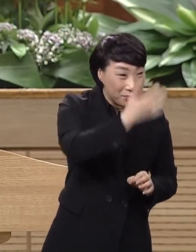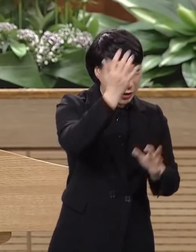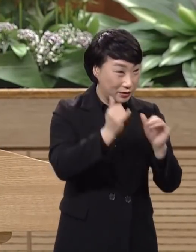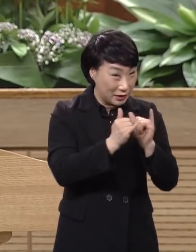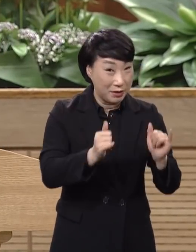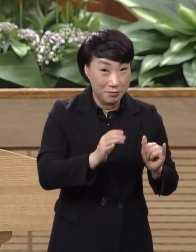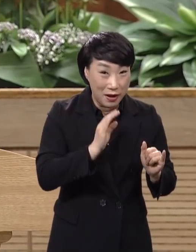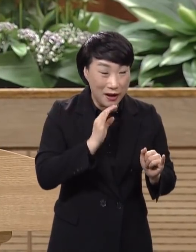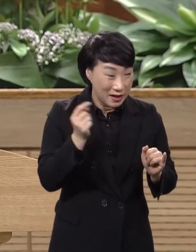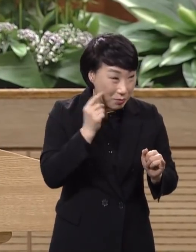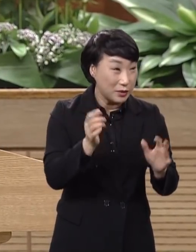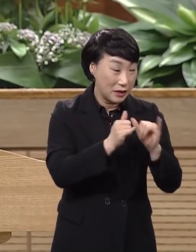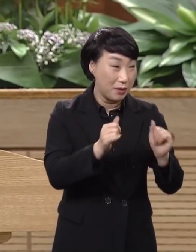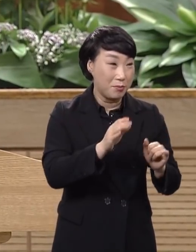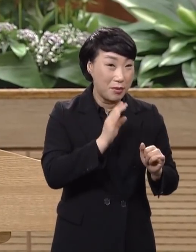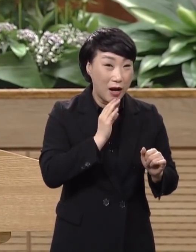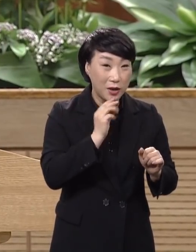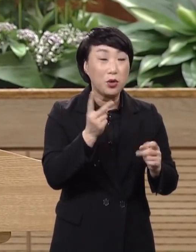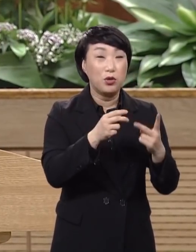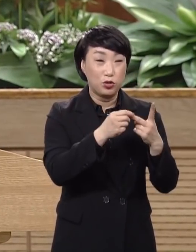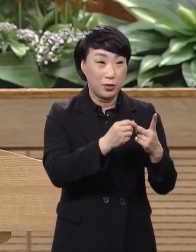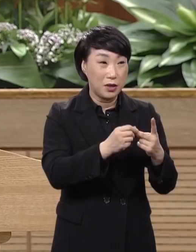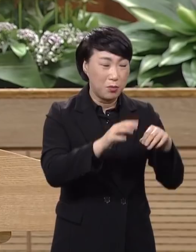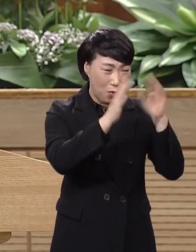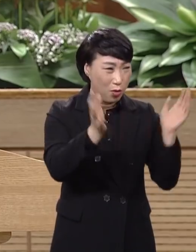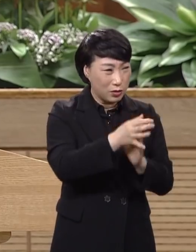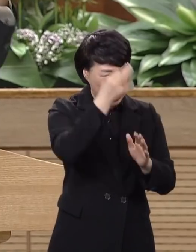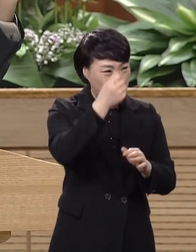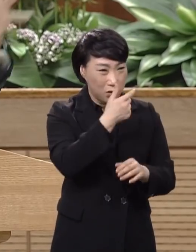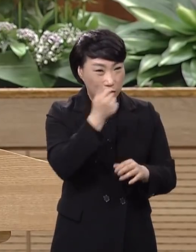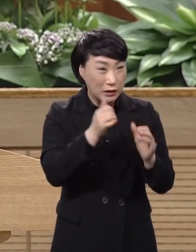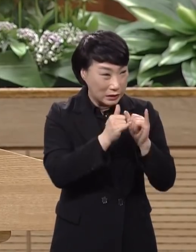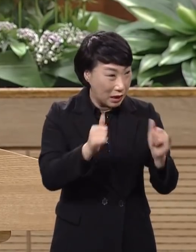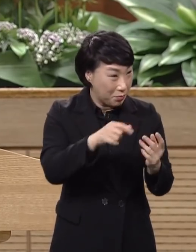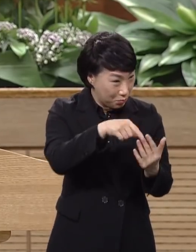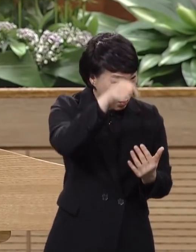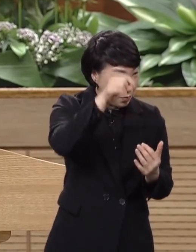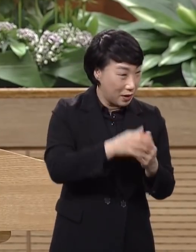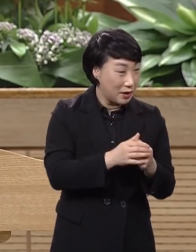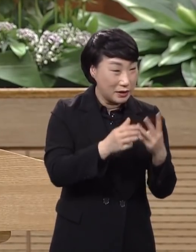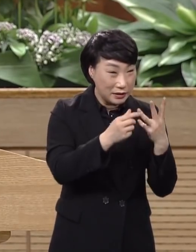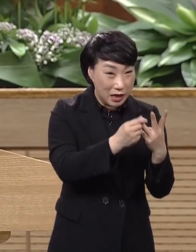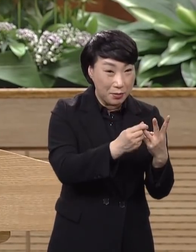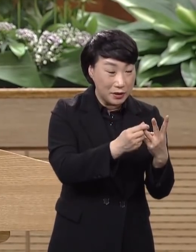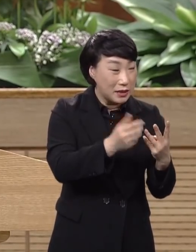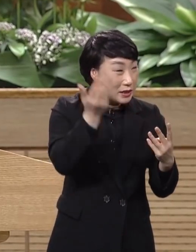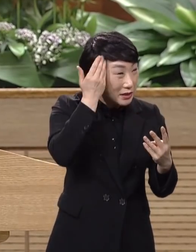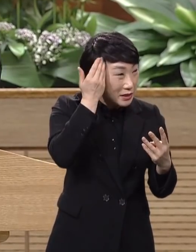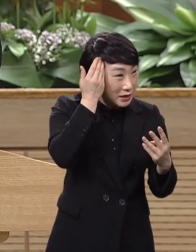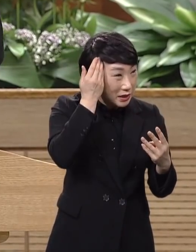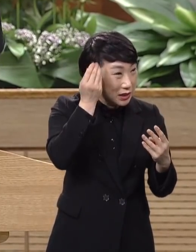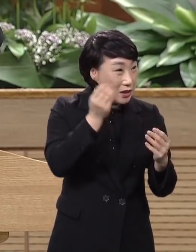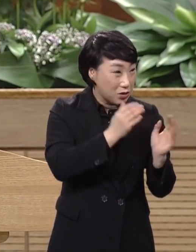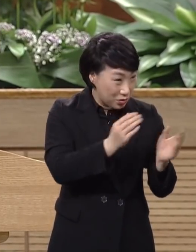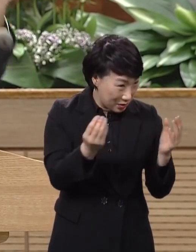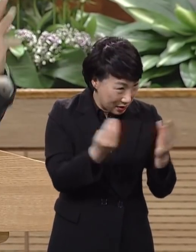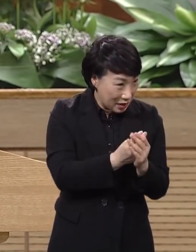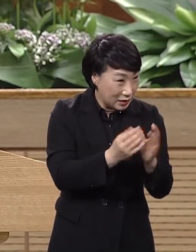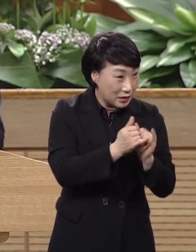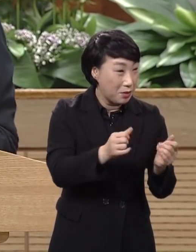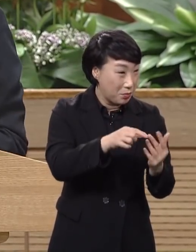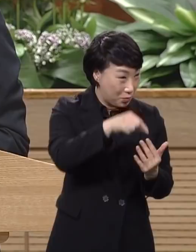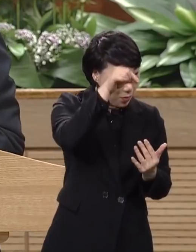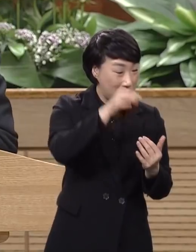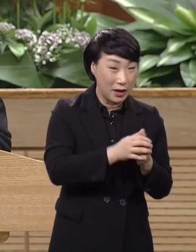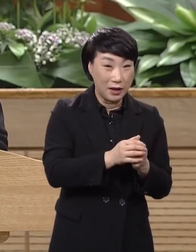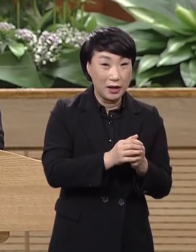두 번째는 모든 재주에 능통한 사람을 뽑아라. 세 번째는 지식을 구비한 사람을